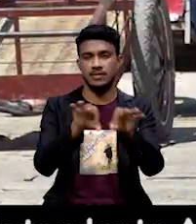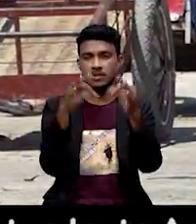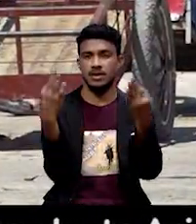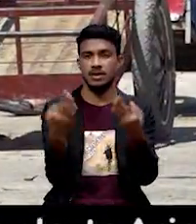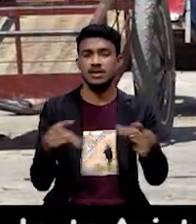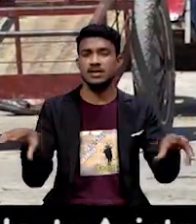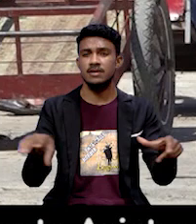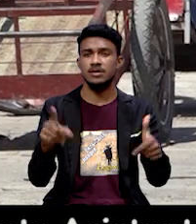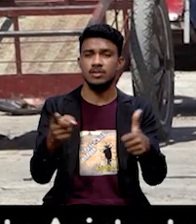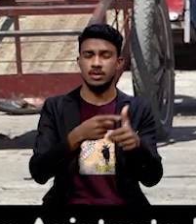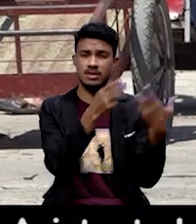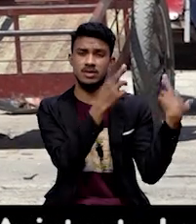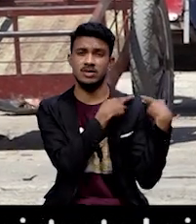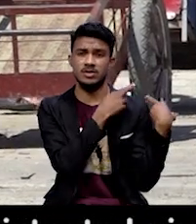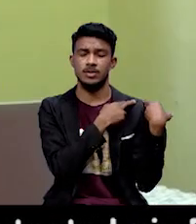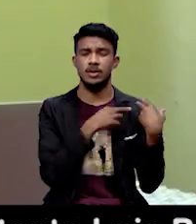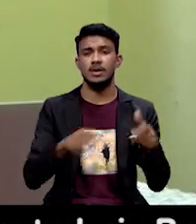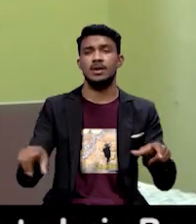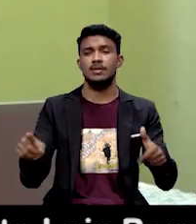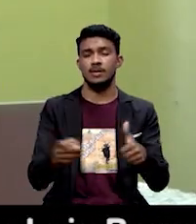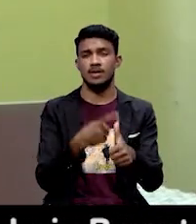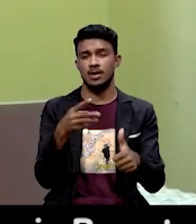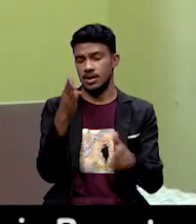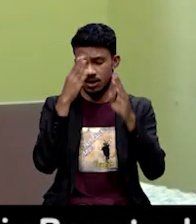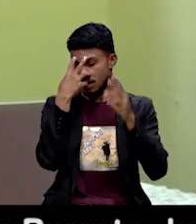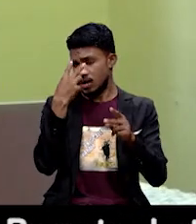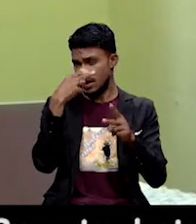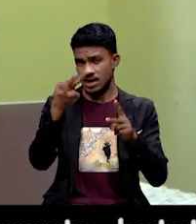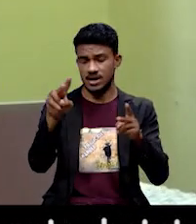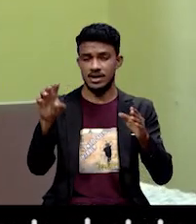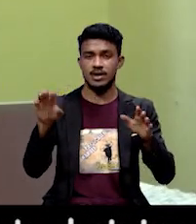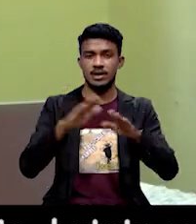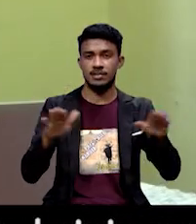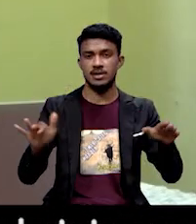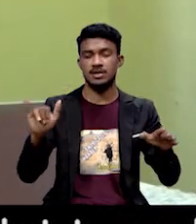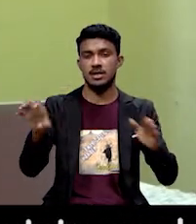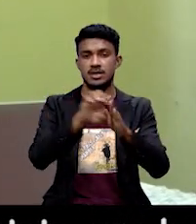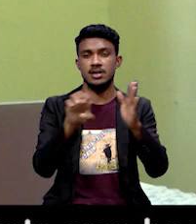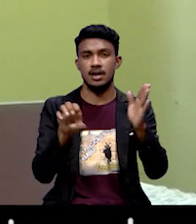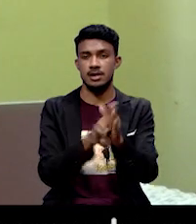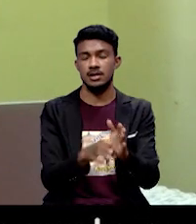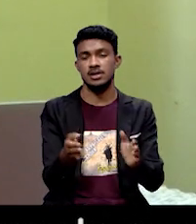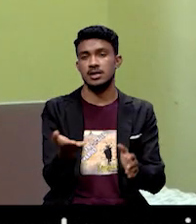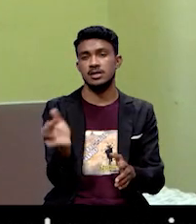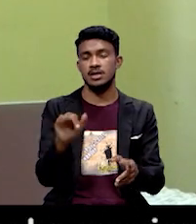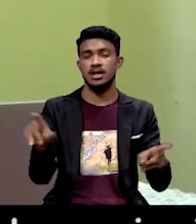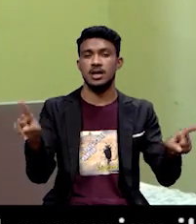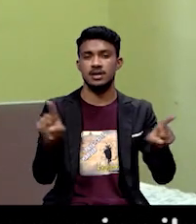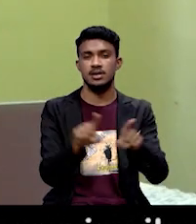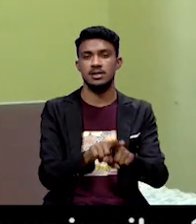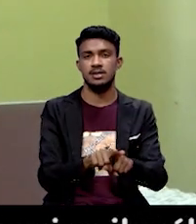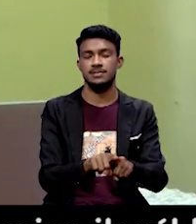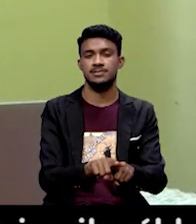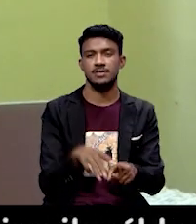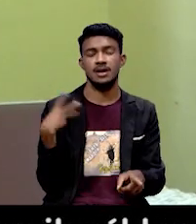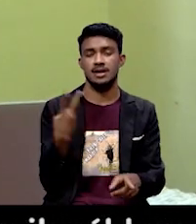hare tenuan sira. Nomos estado, estado mas eda. Estado mani de nia maka hanesan organ ita